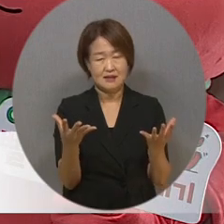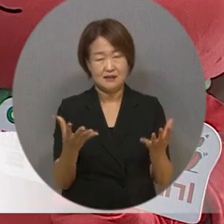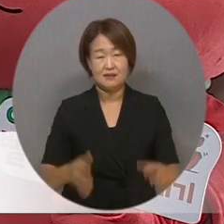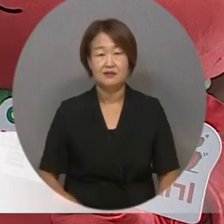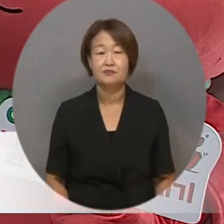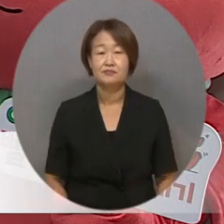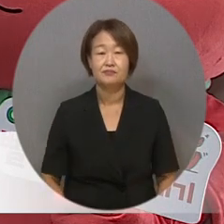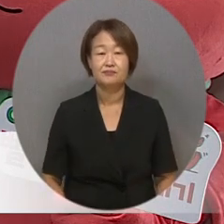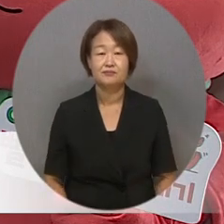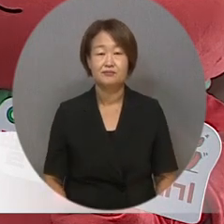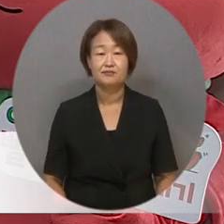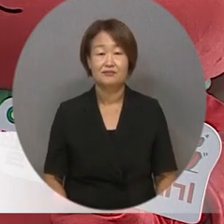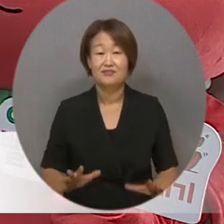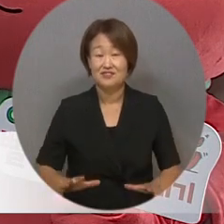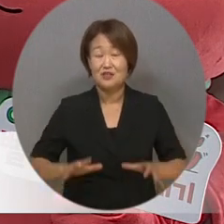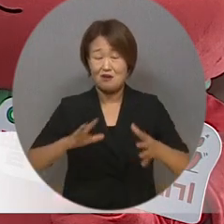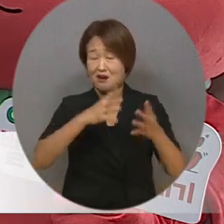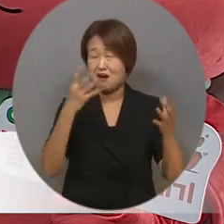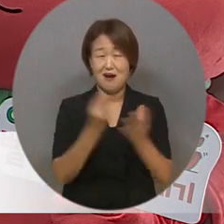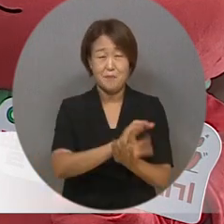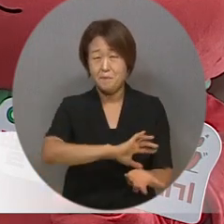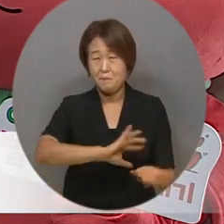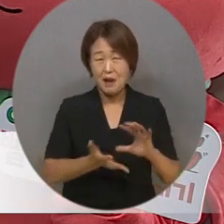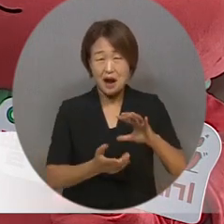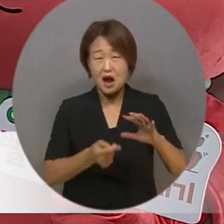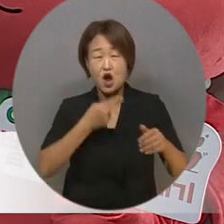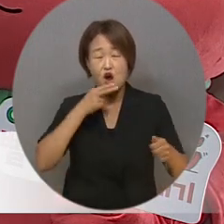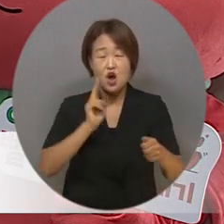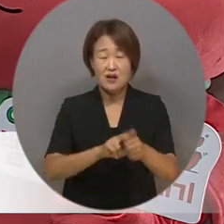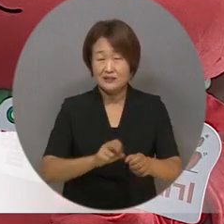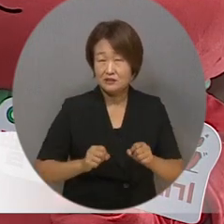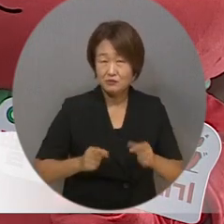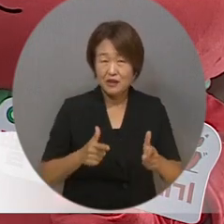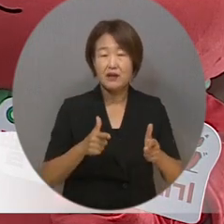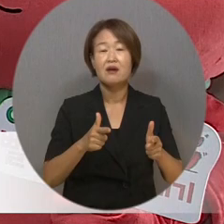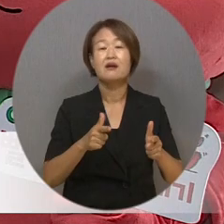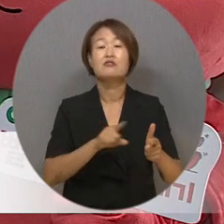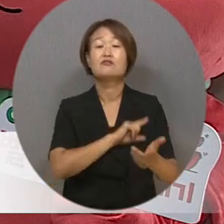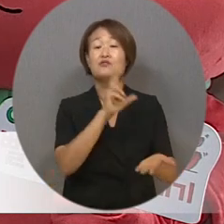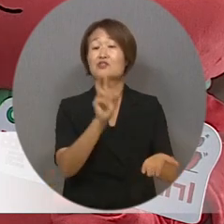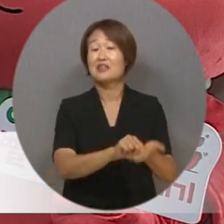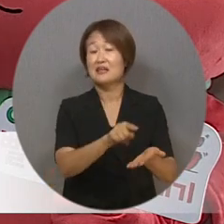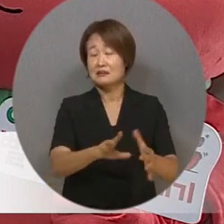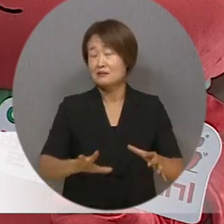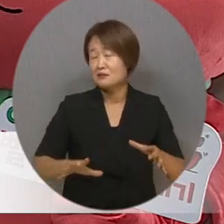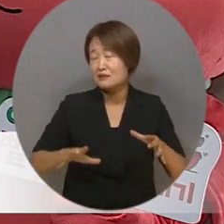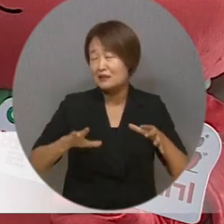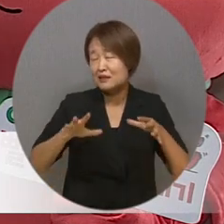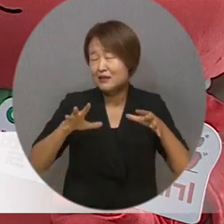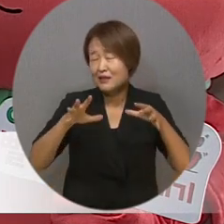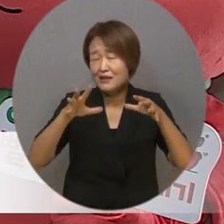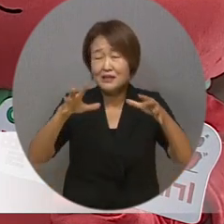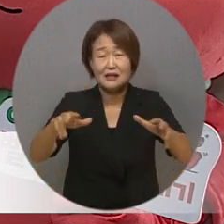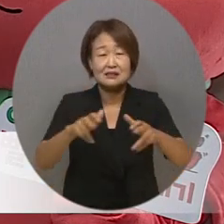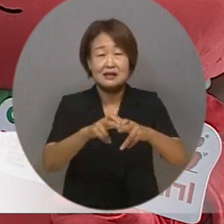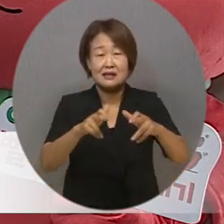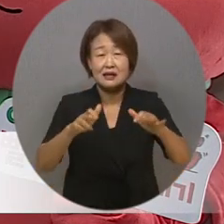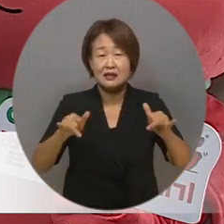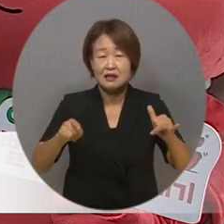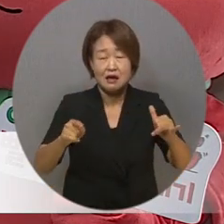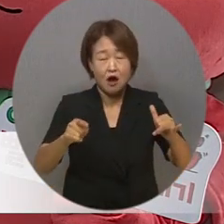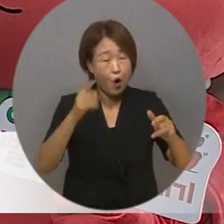있습니다. 지구촌 대전환 그 도전과 기회라는 주제로 전 세계